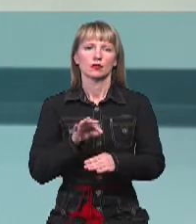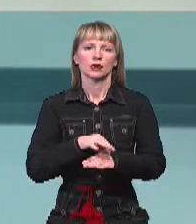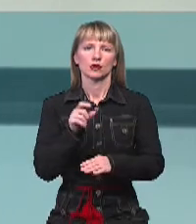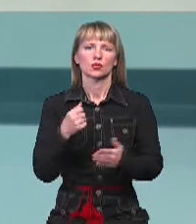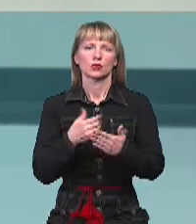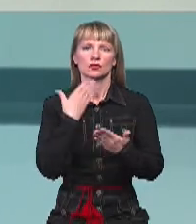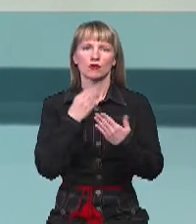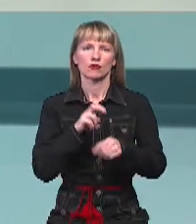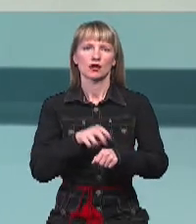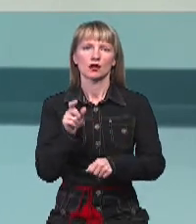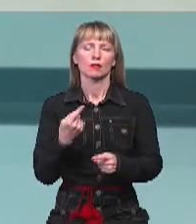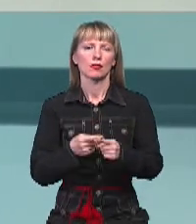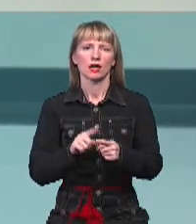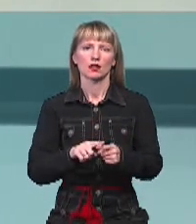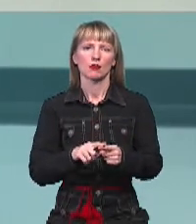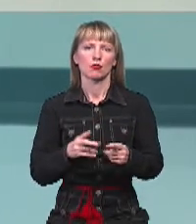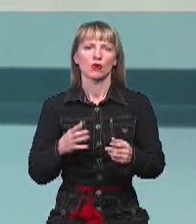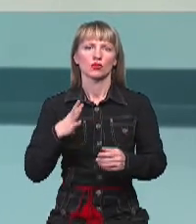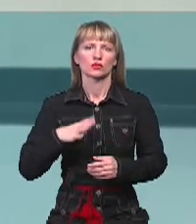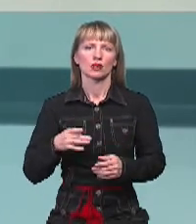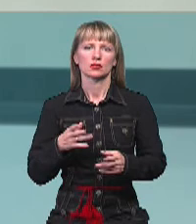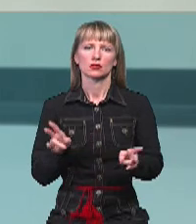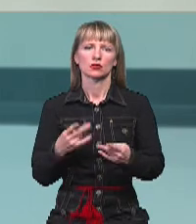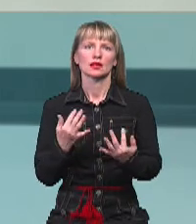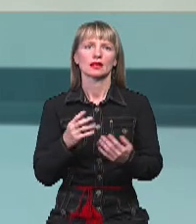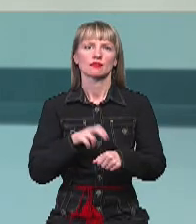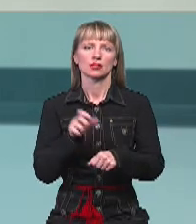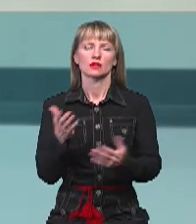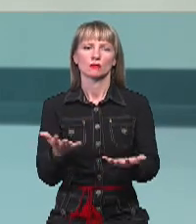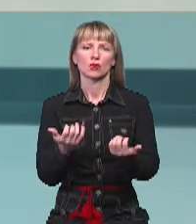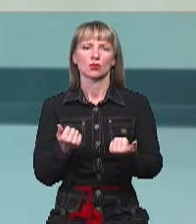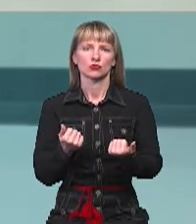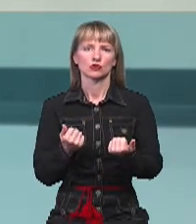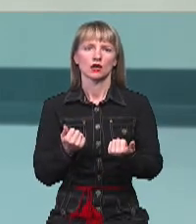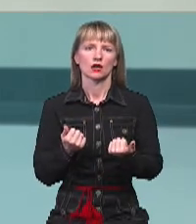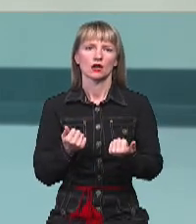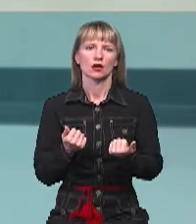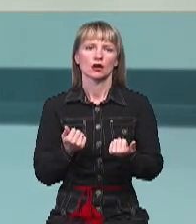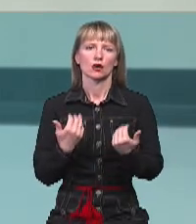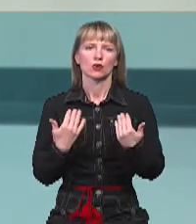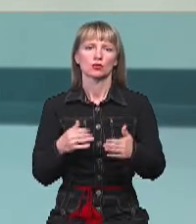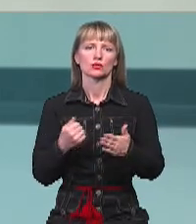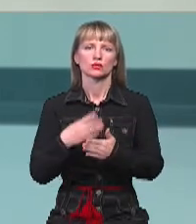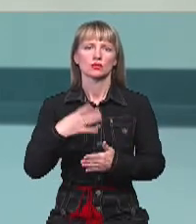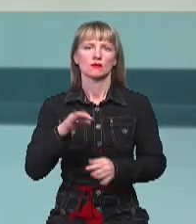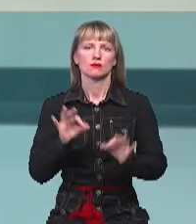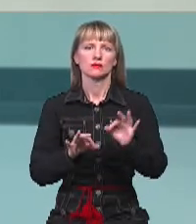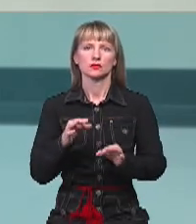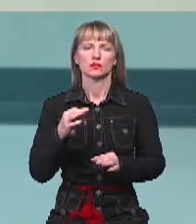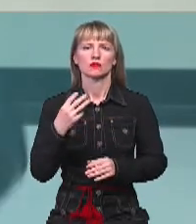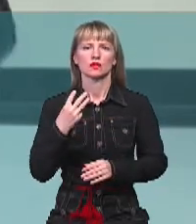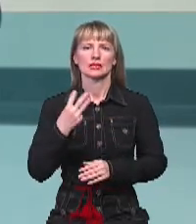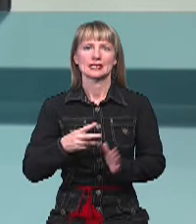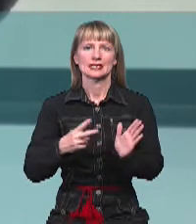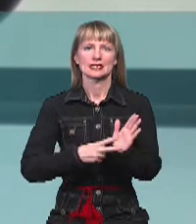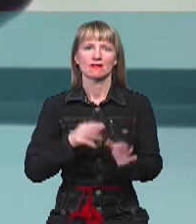лікаря. Тому не зволікайте. Кількість лікарів, які вже набрали оптимальний обсяг практики, наближається до 40%. 37 майже